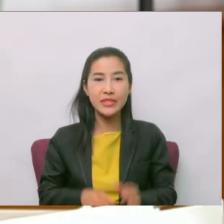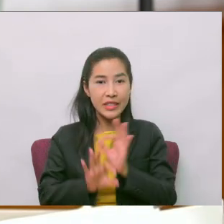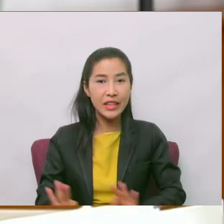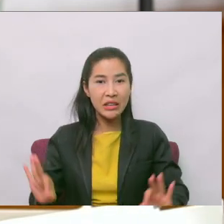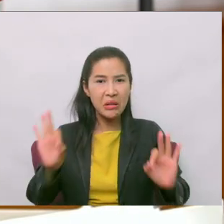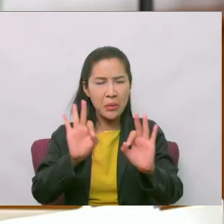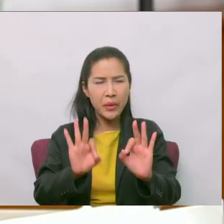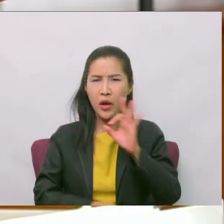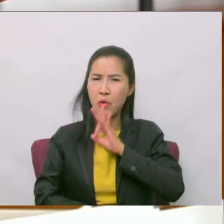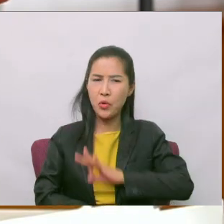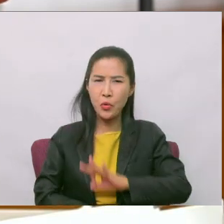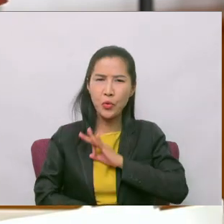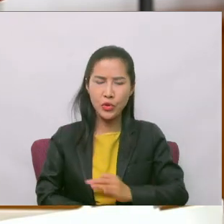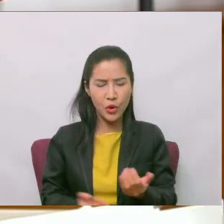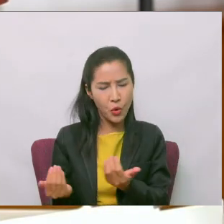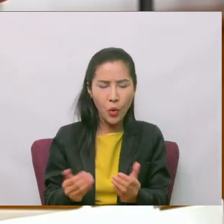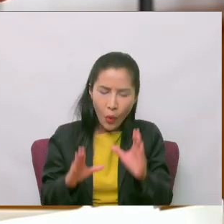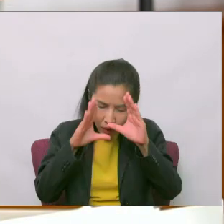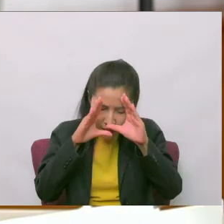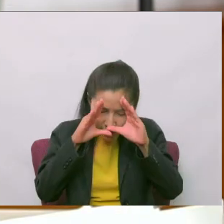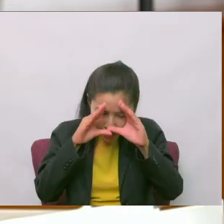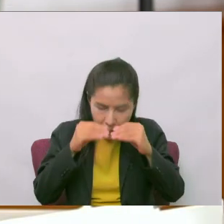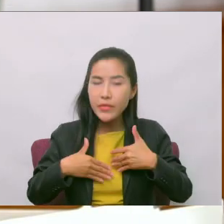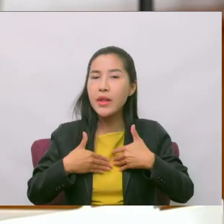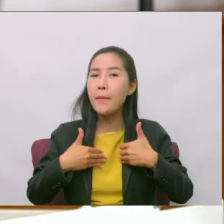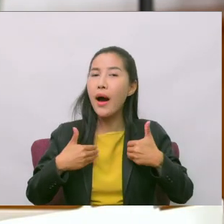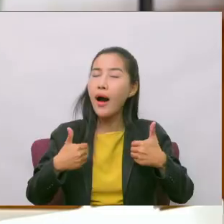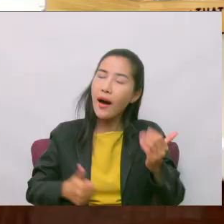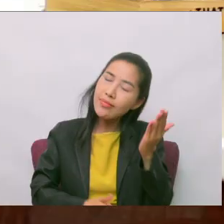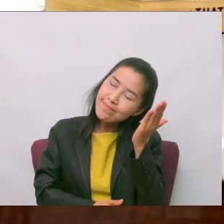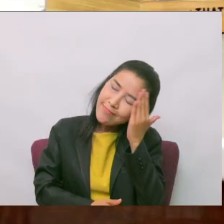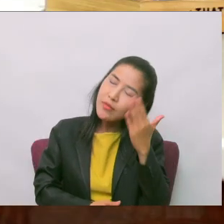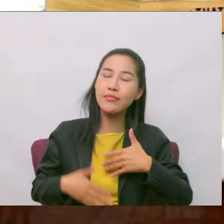กว่าน้องหลับสบายมากขึ้นนะคะหลับยาวมากขึ้น ค่ะแล้วนอกจาก